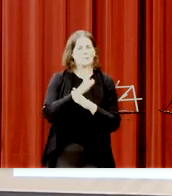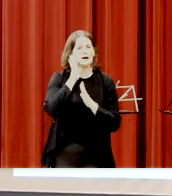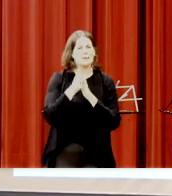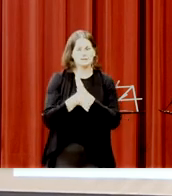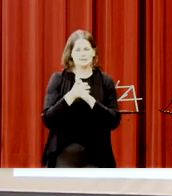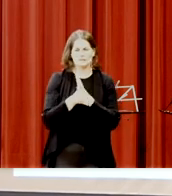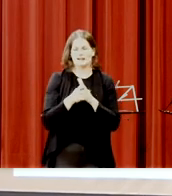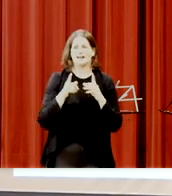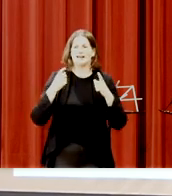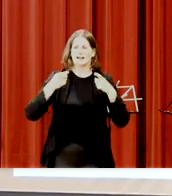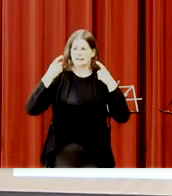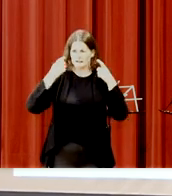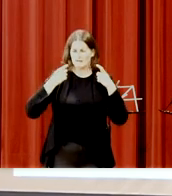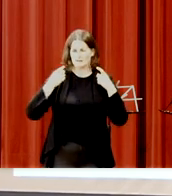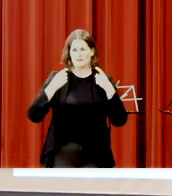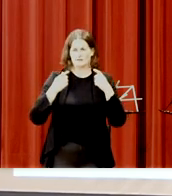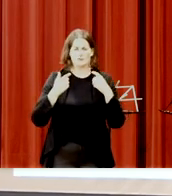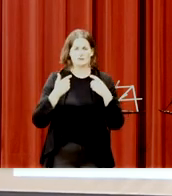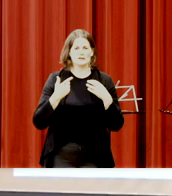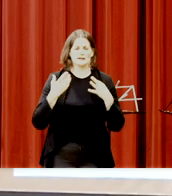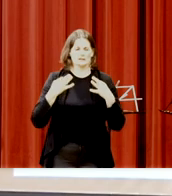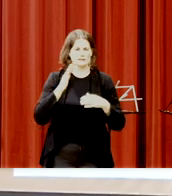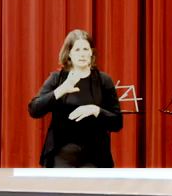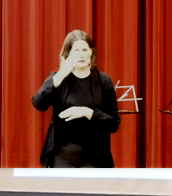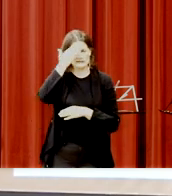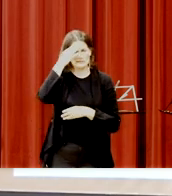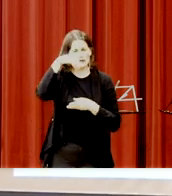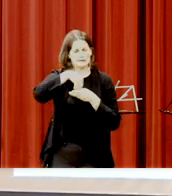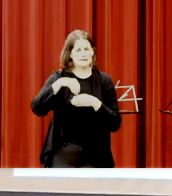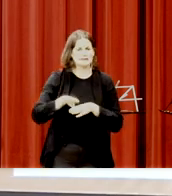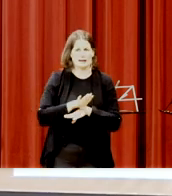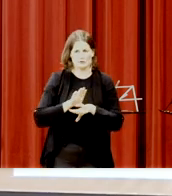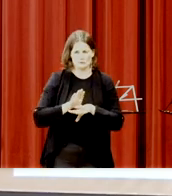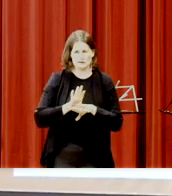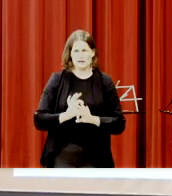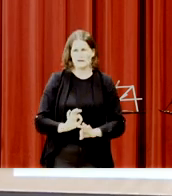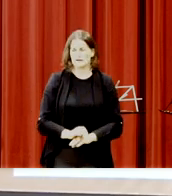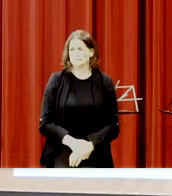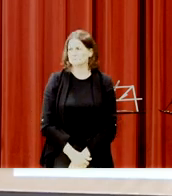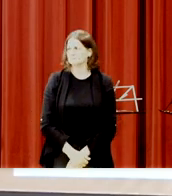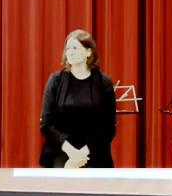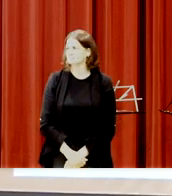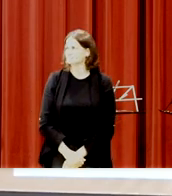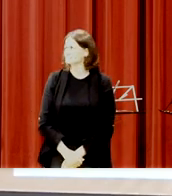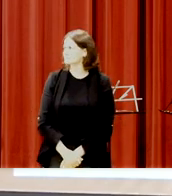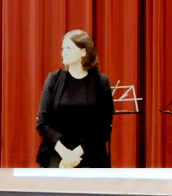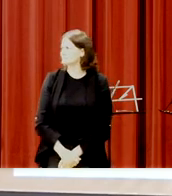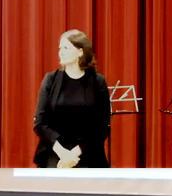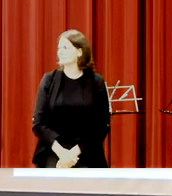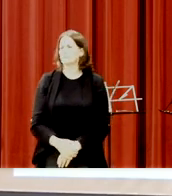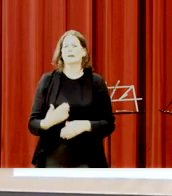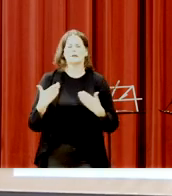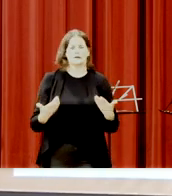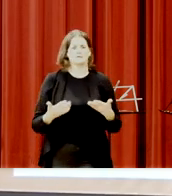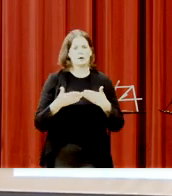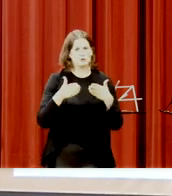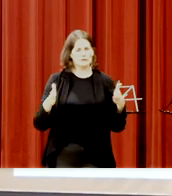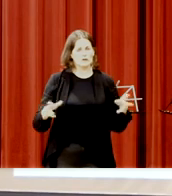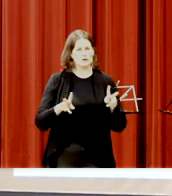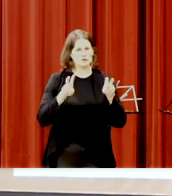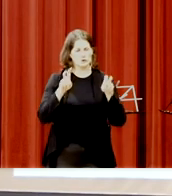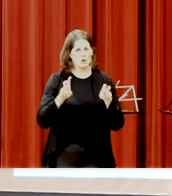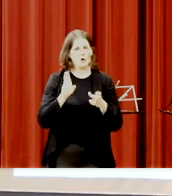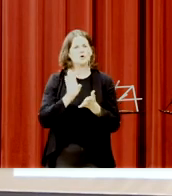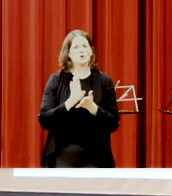Mentre inaugurem, com diem, aquest nou curs acadèmic, podem estar doncs, orgullosos de tot el que hem aconseguit fins ara, però també hem de ser molt